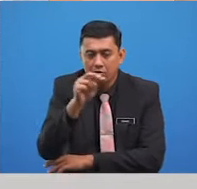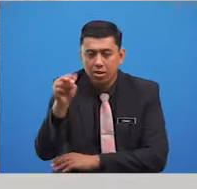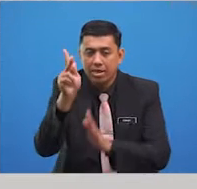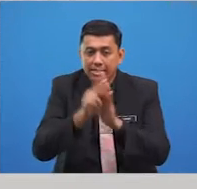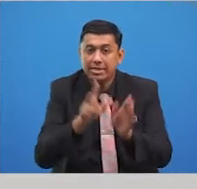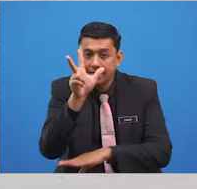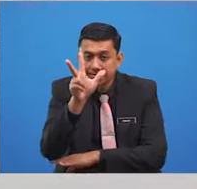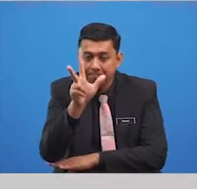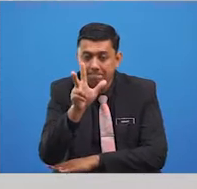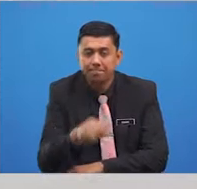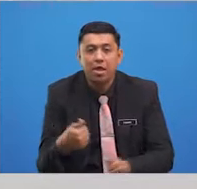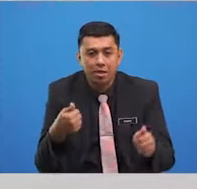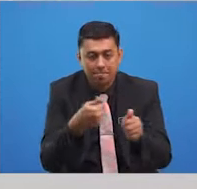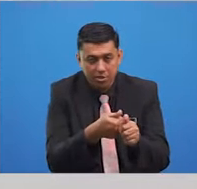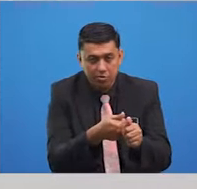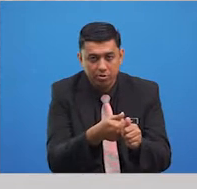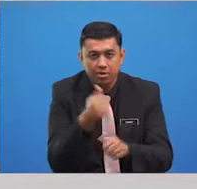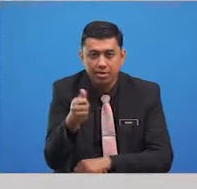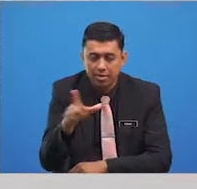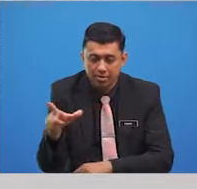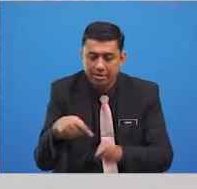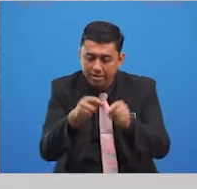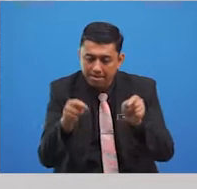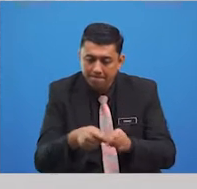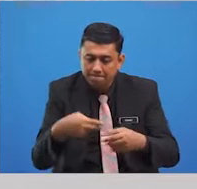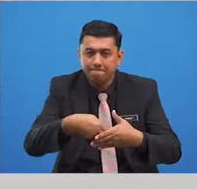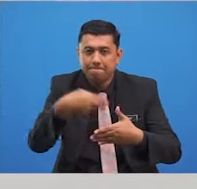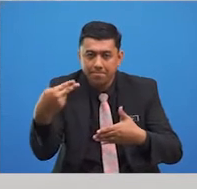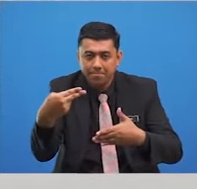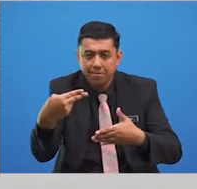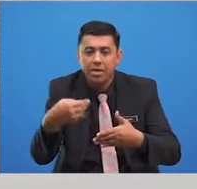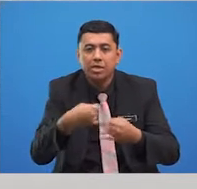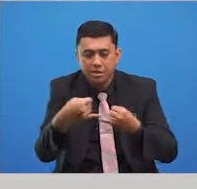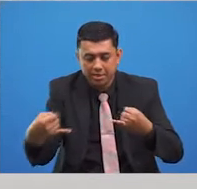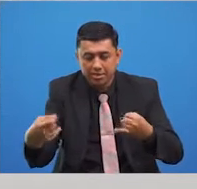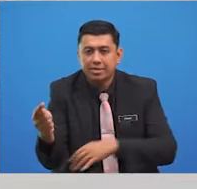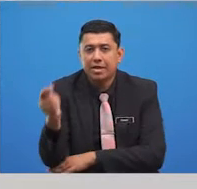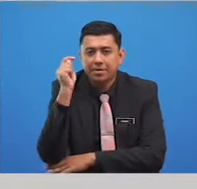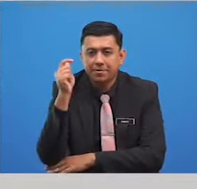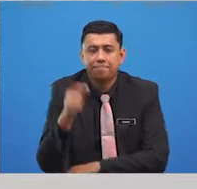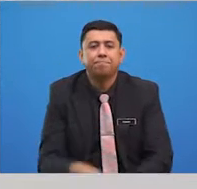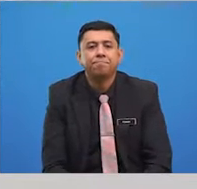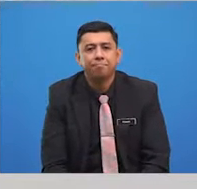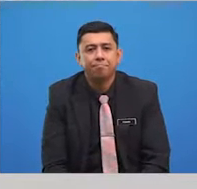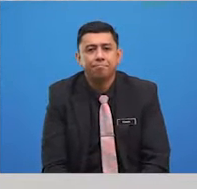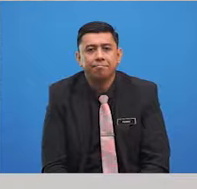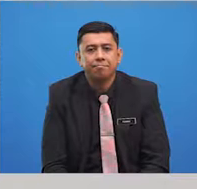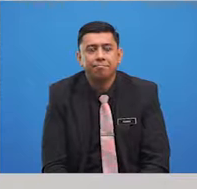Soalan ketiga. Berikut ialah lokasi penghasilan sejenis tenaga.